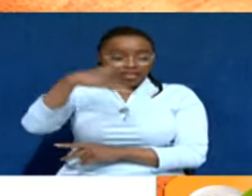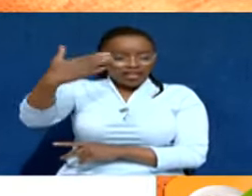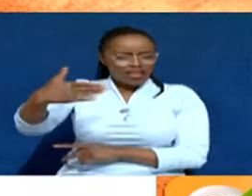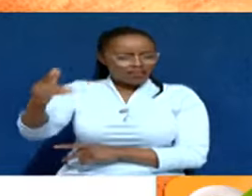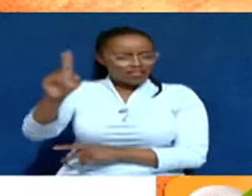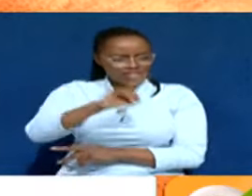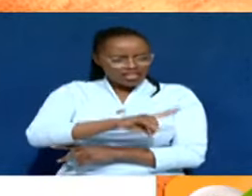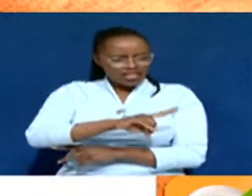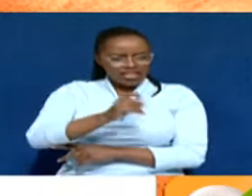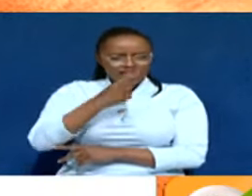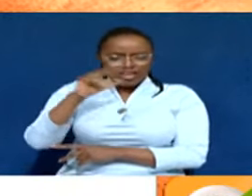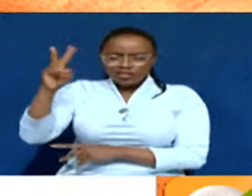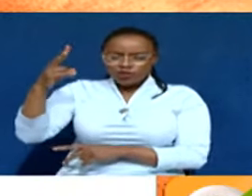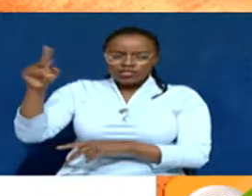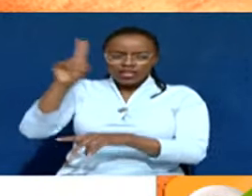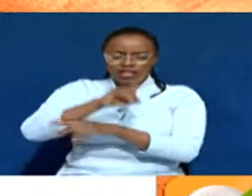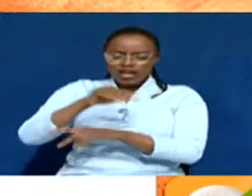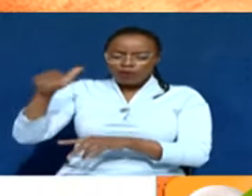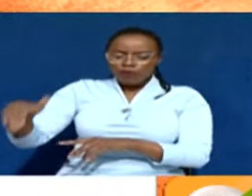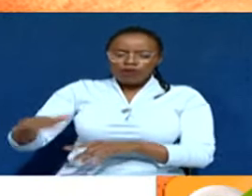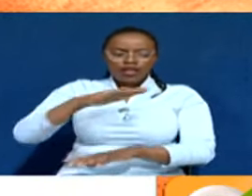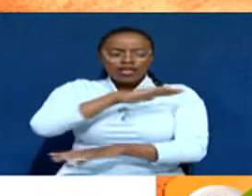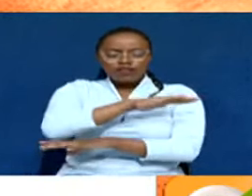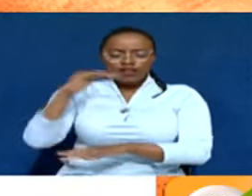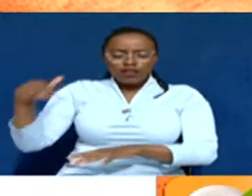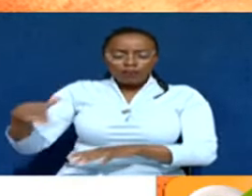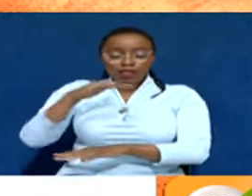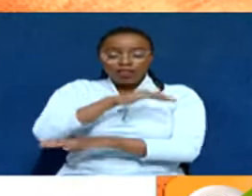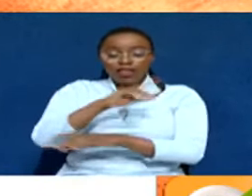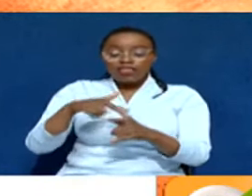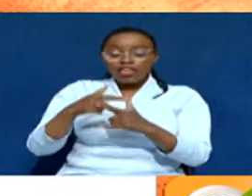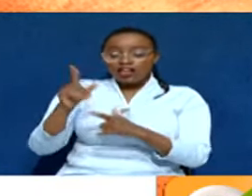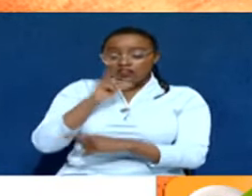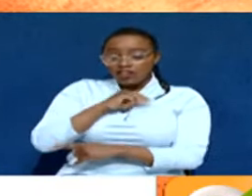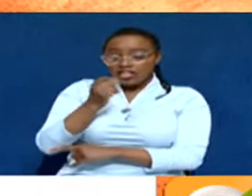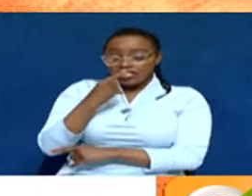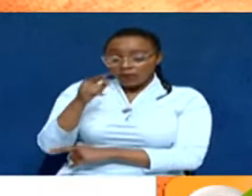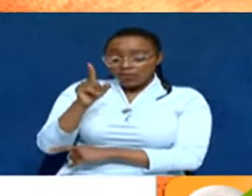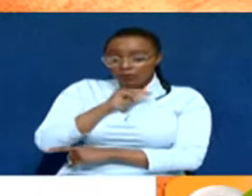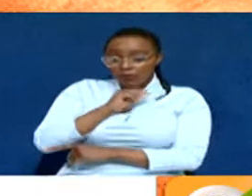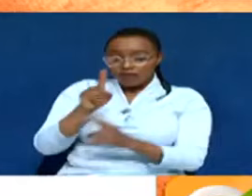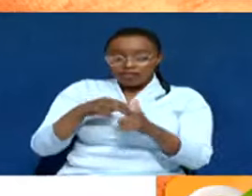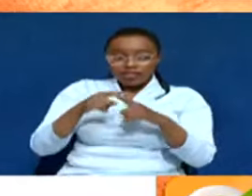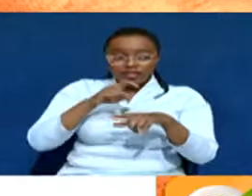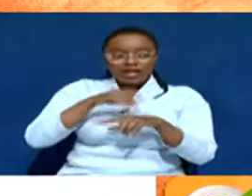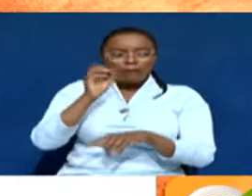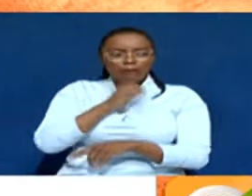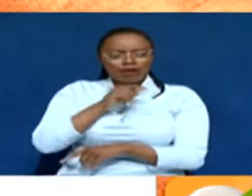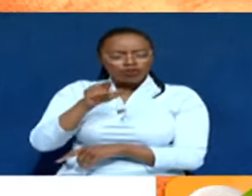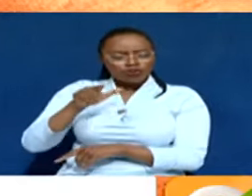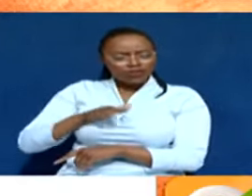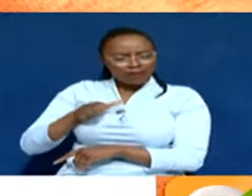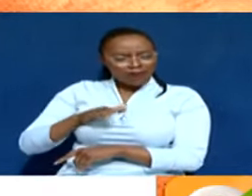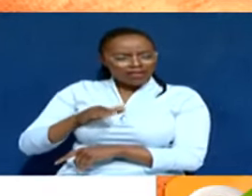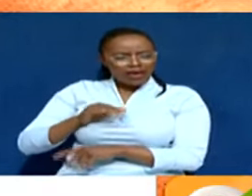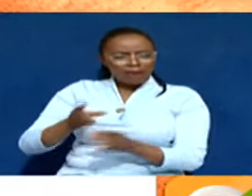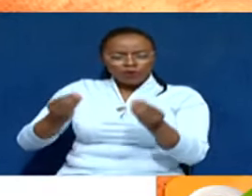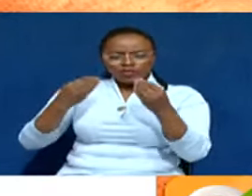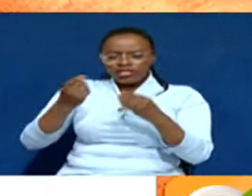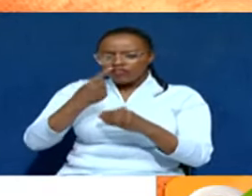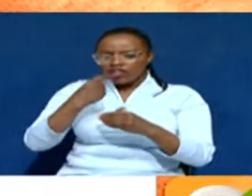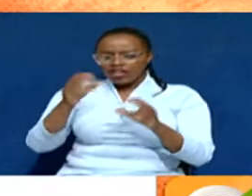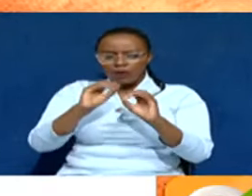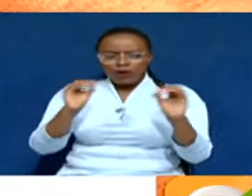day, thrice per day. Asibu jioni, gloves ikakuja ikaisha. Wakati nilicomplain kwa mama, sikuwa ipatiwa